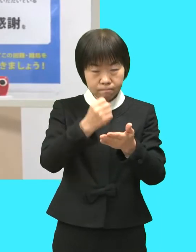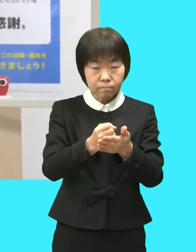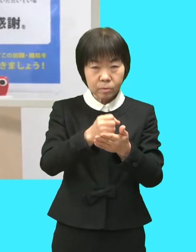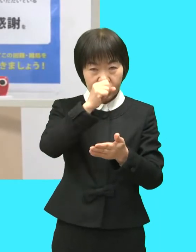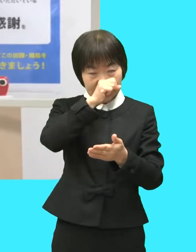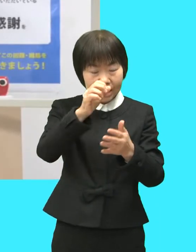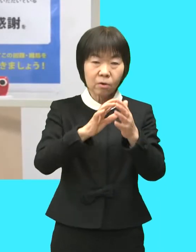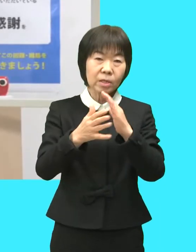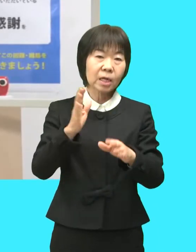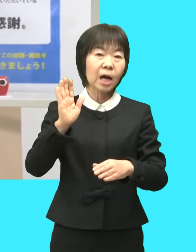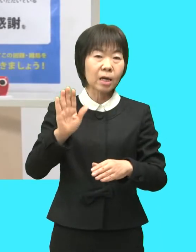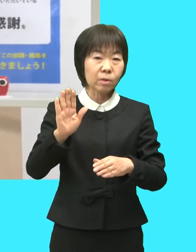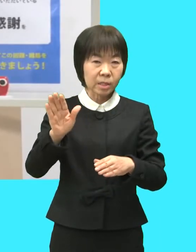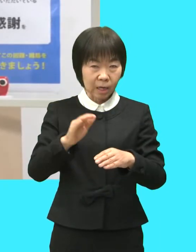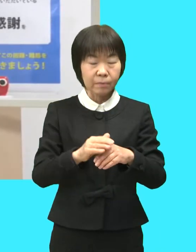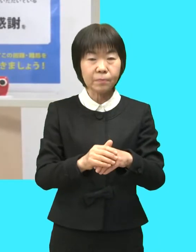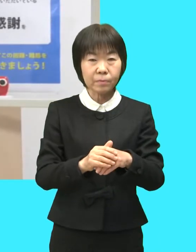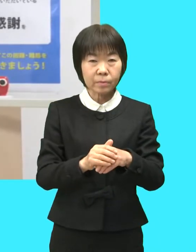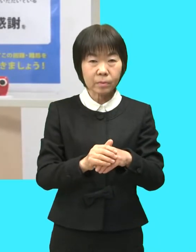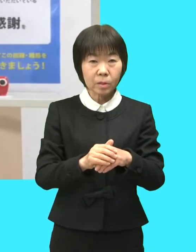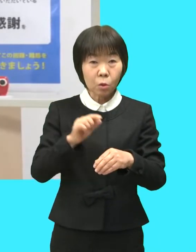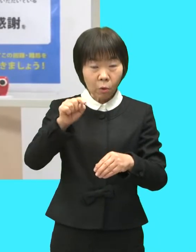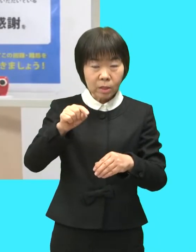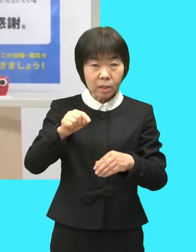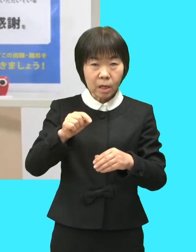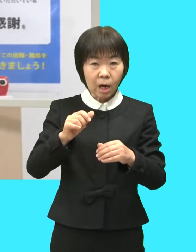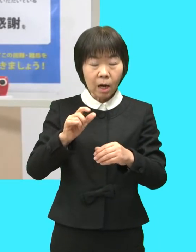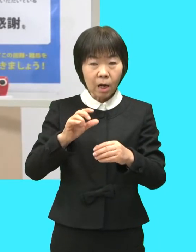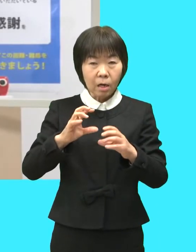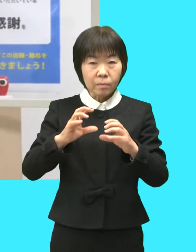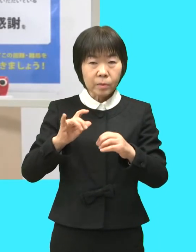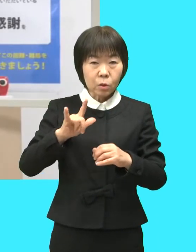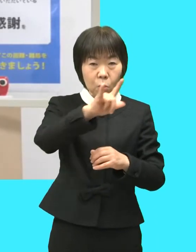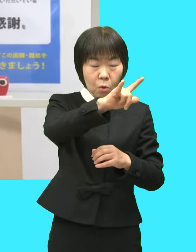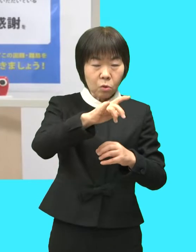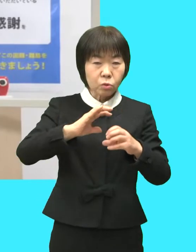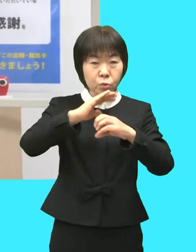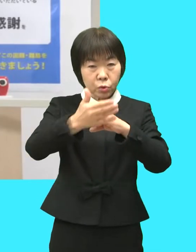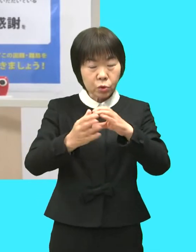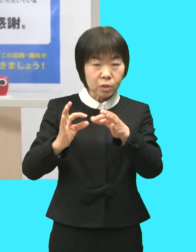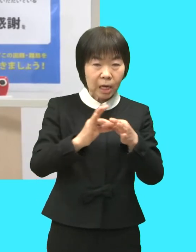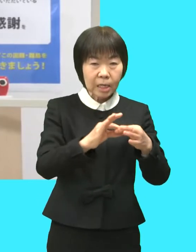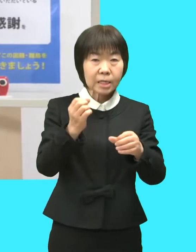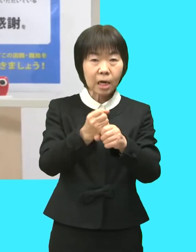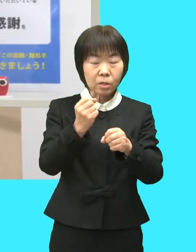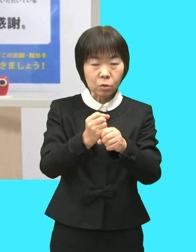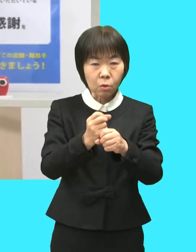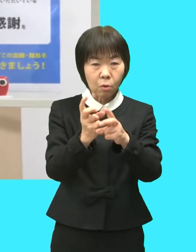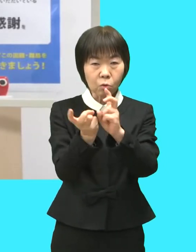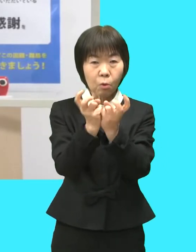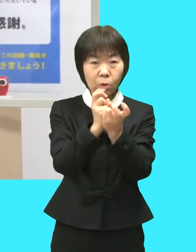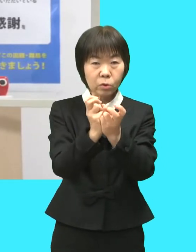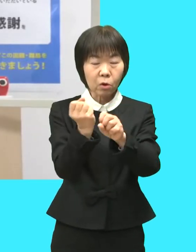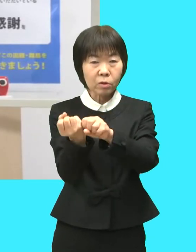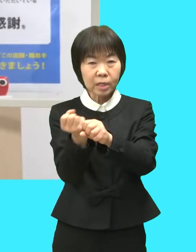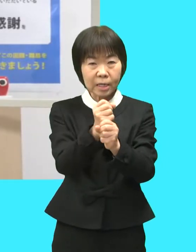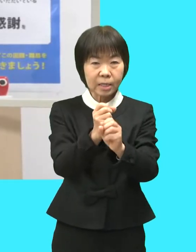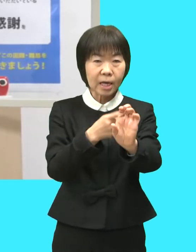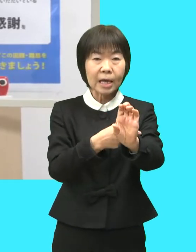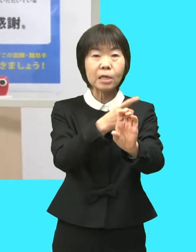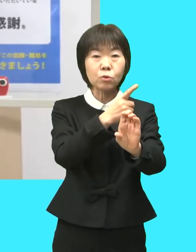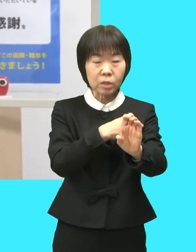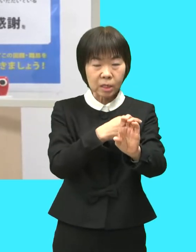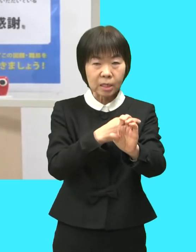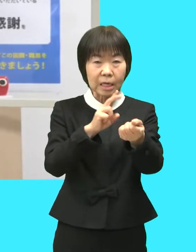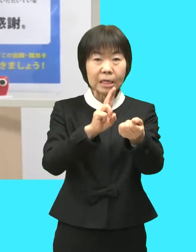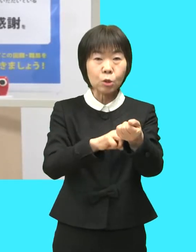題となりました。こうした航空宇宙関連産業をはじめ、ロボット、再生可能エネルギ